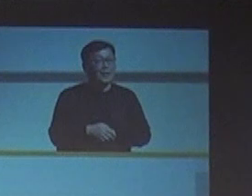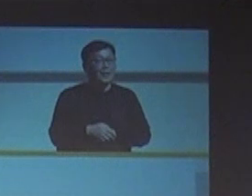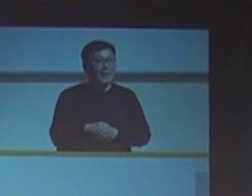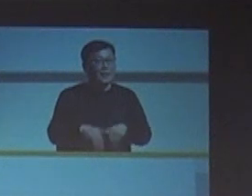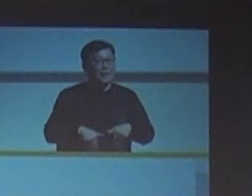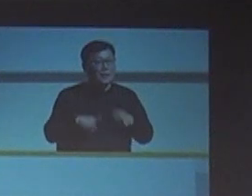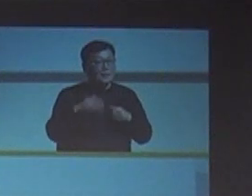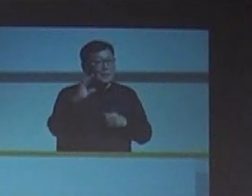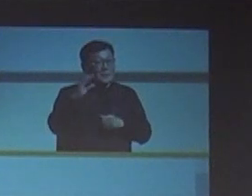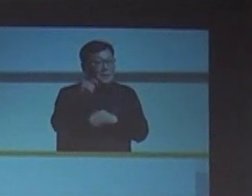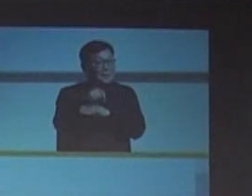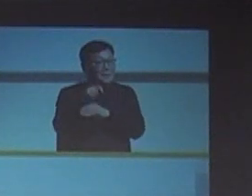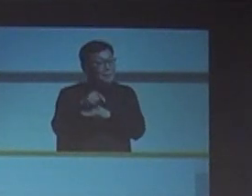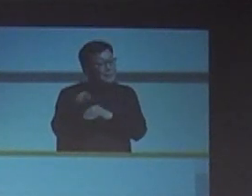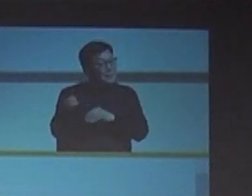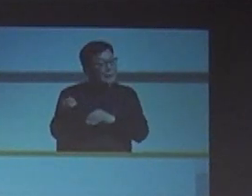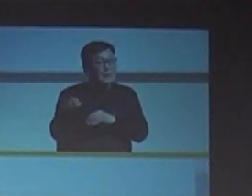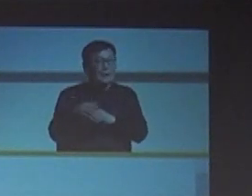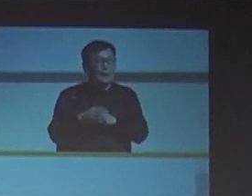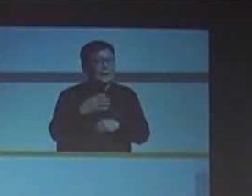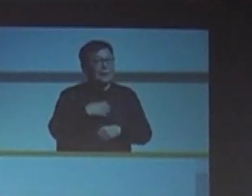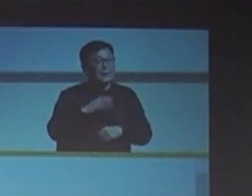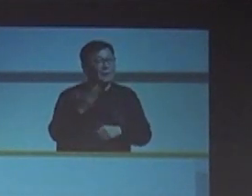남천 잘 돌아가고 네. 있다.